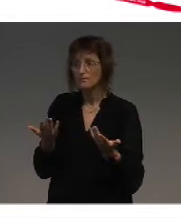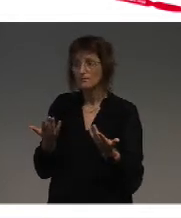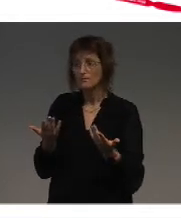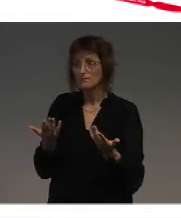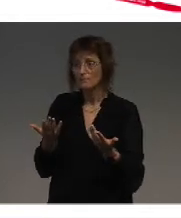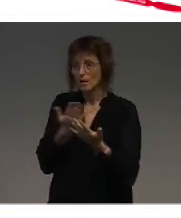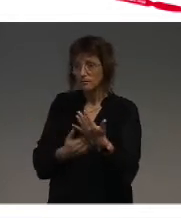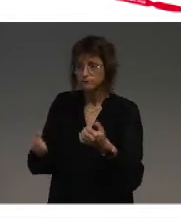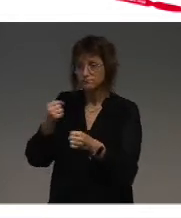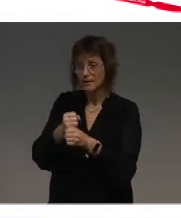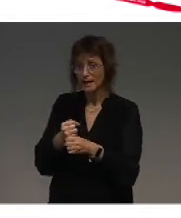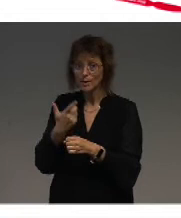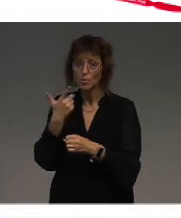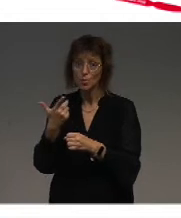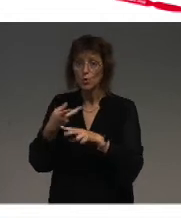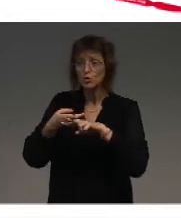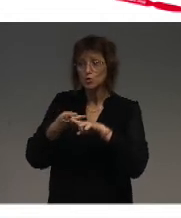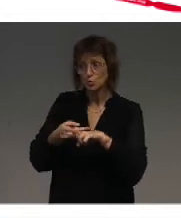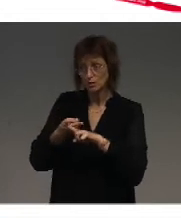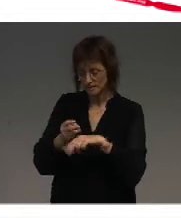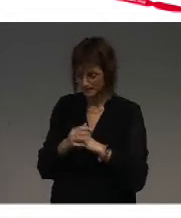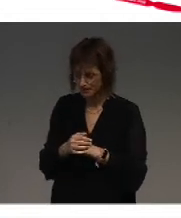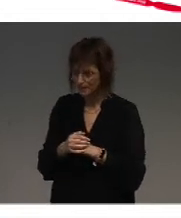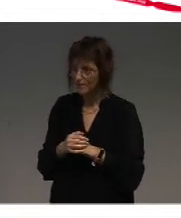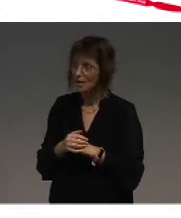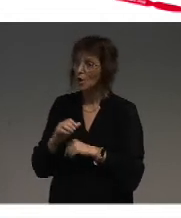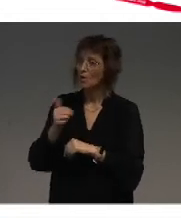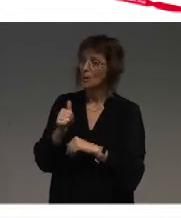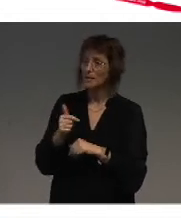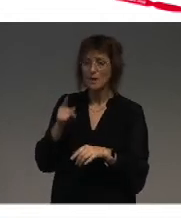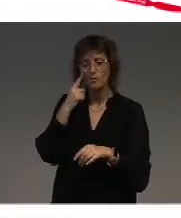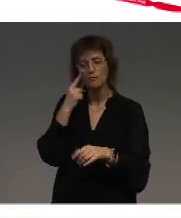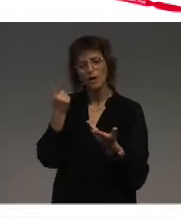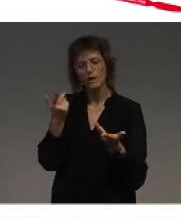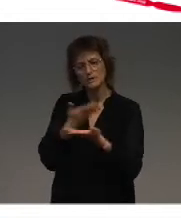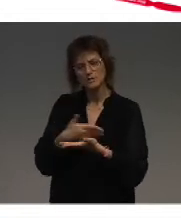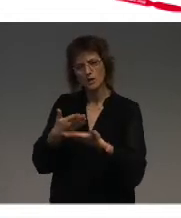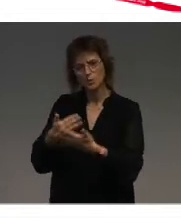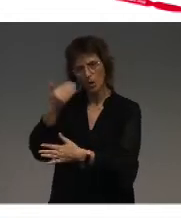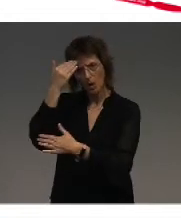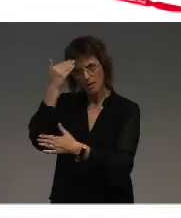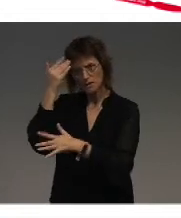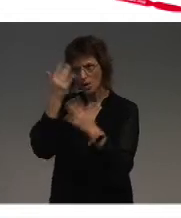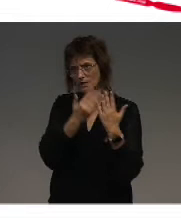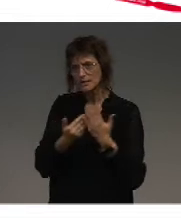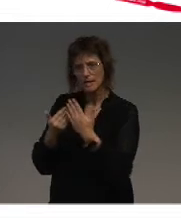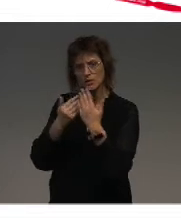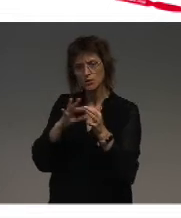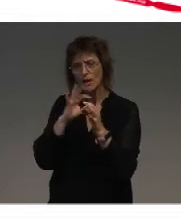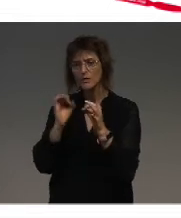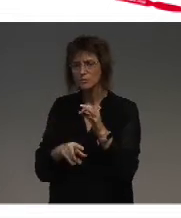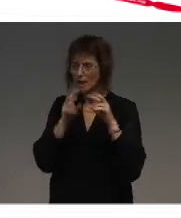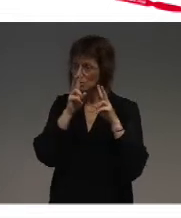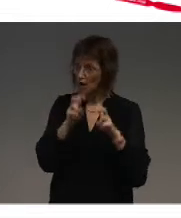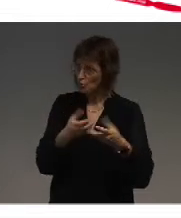2 livrables, on va dire. Le premier, c'était d'essayer d'identifier, de faire un état des lieux, des connaissances, des études et des résultats de la recherche